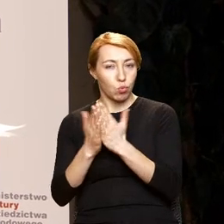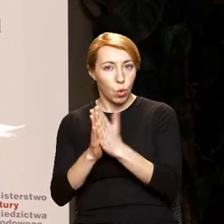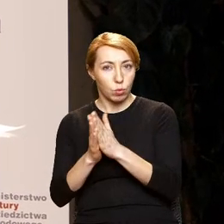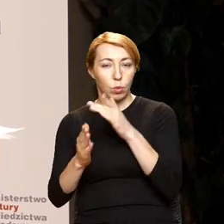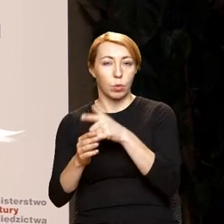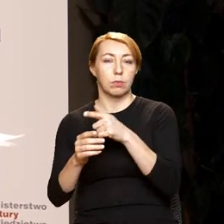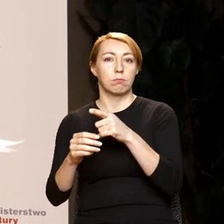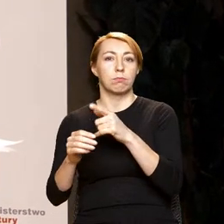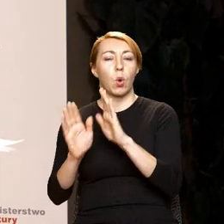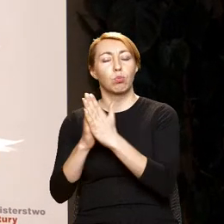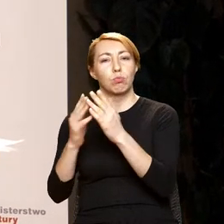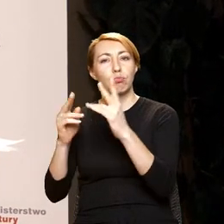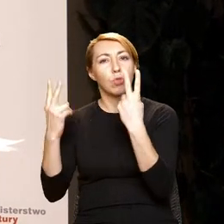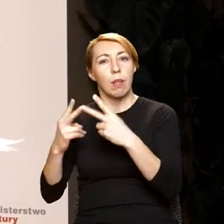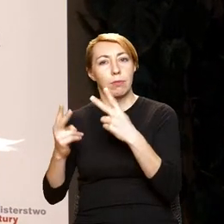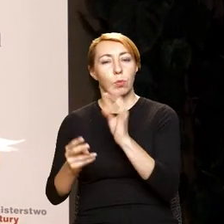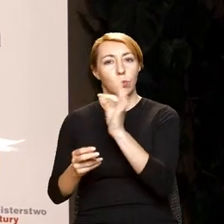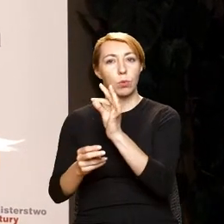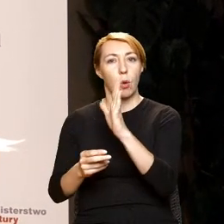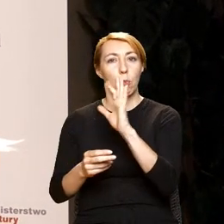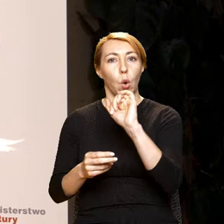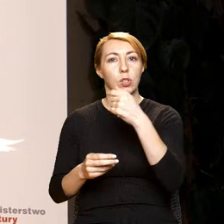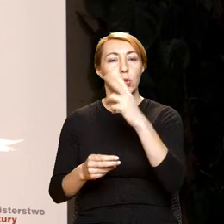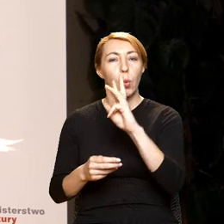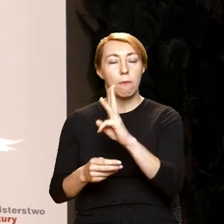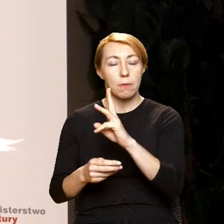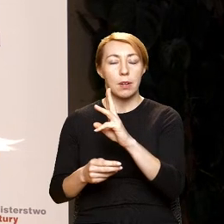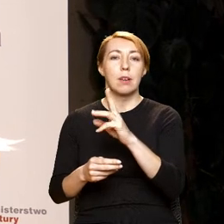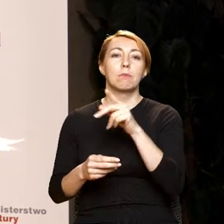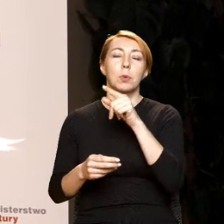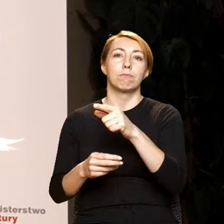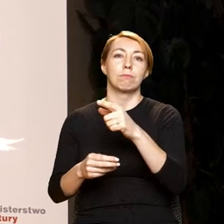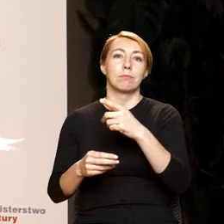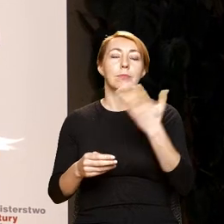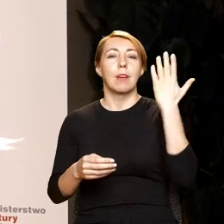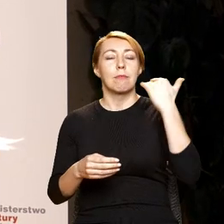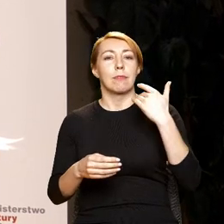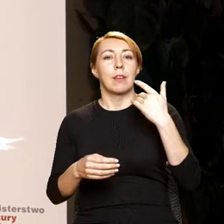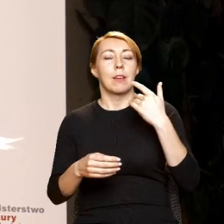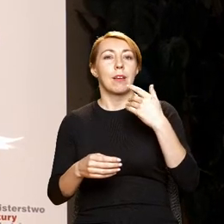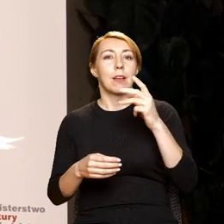to dzienniki Bronisława Piłsudskiego z okresu wileńskiego z lat